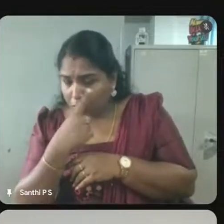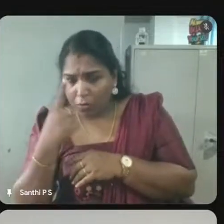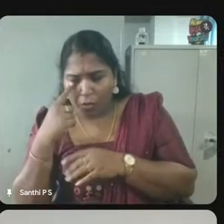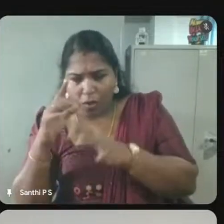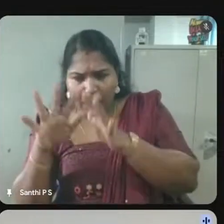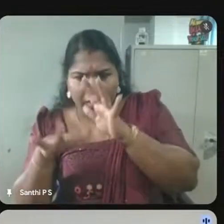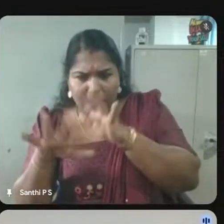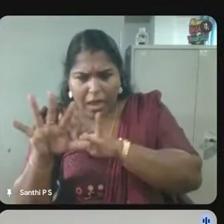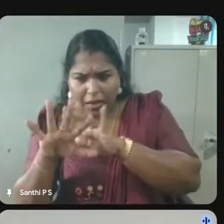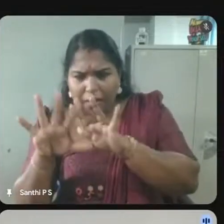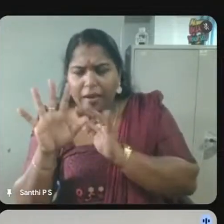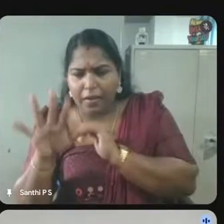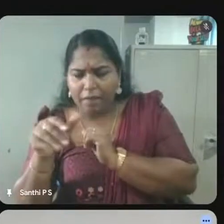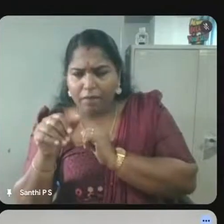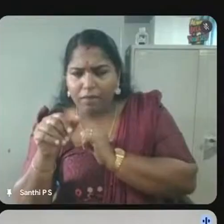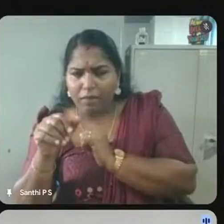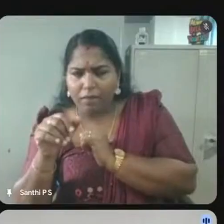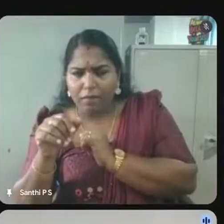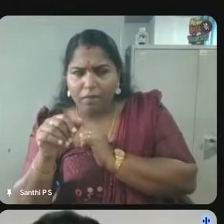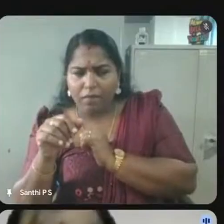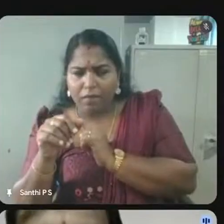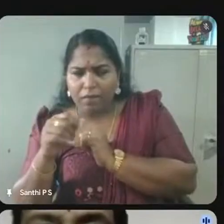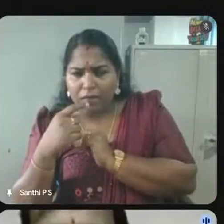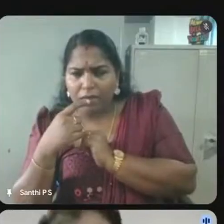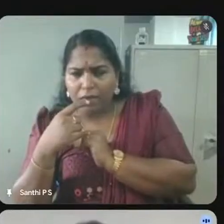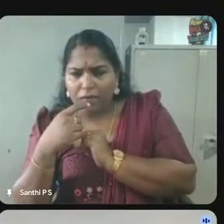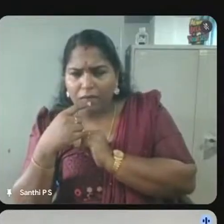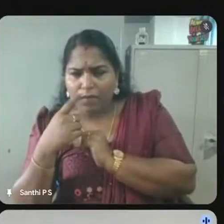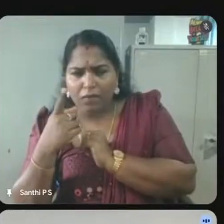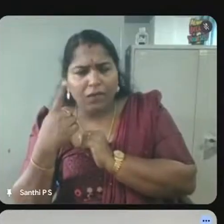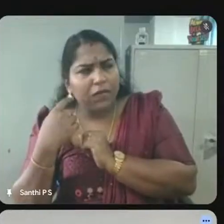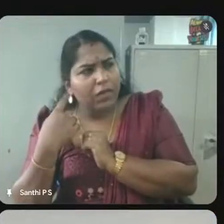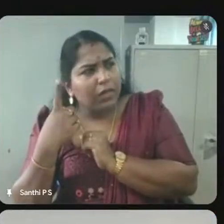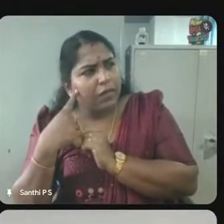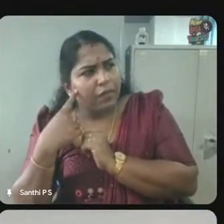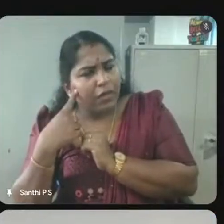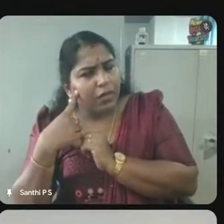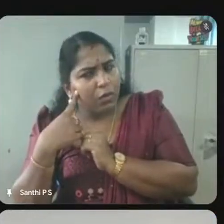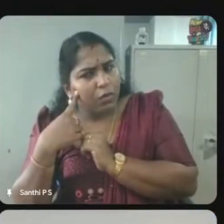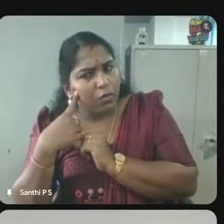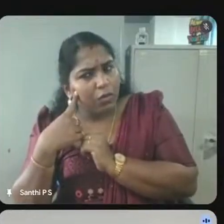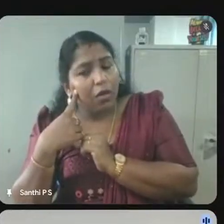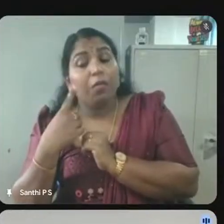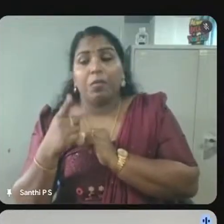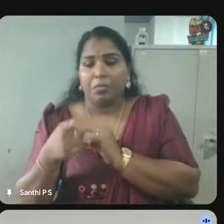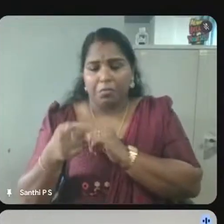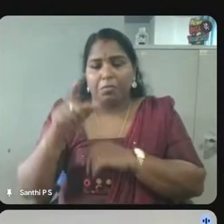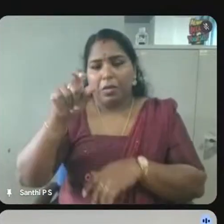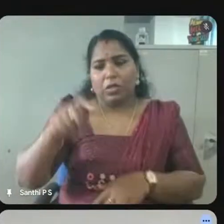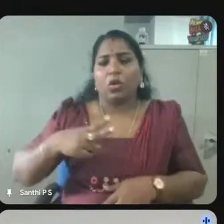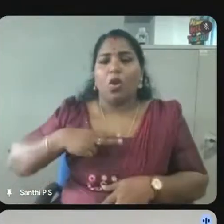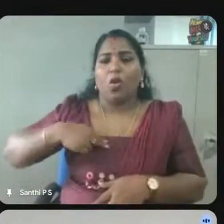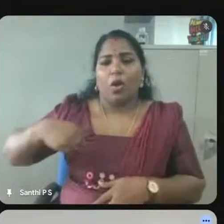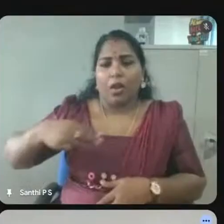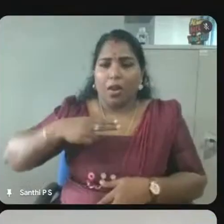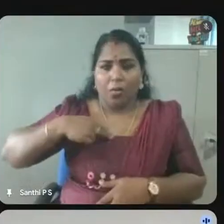കേൾക്കാമോ? കേൾക്കാം സർ, കേൾക്കാം സർ. എന്ത് പ്രൊഫഷണൽ ആണെന്നും കൂടി പറയാമോ? ഞാൻ ലോയറാണ്.